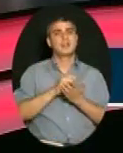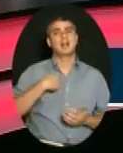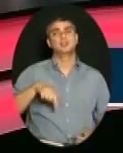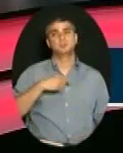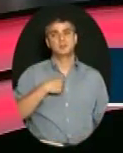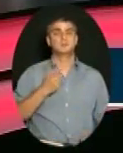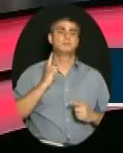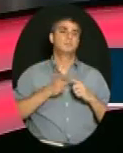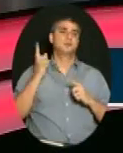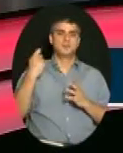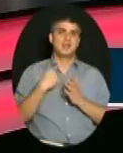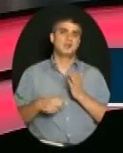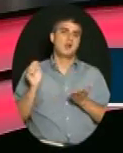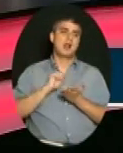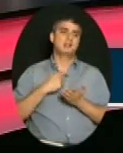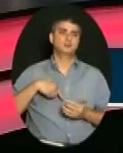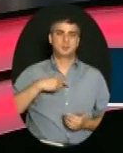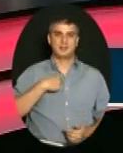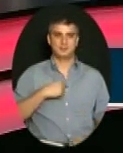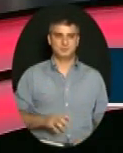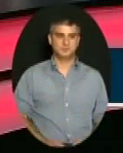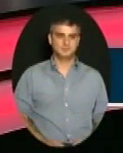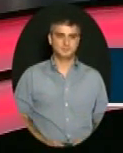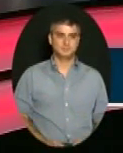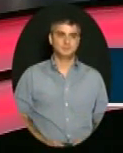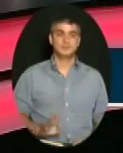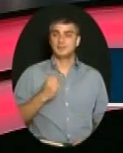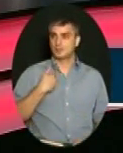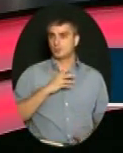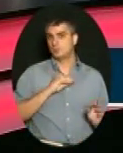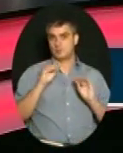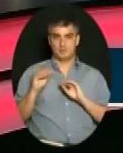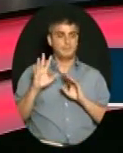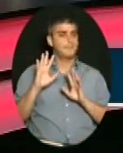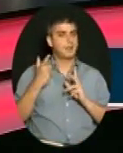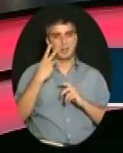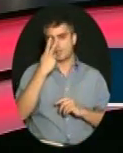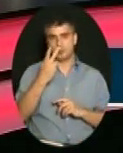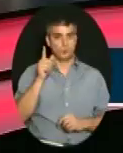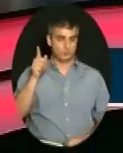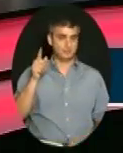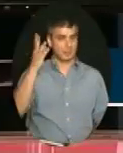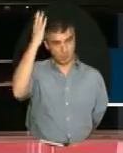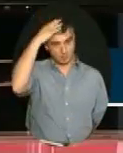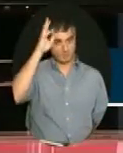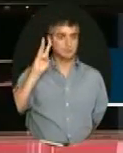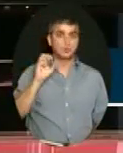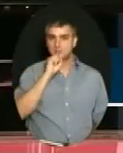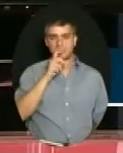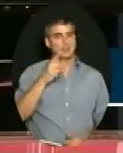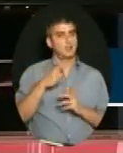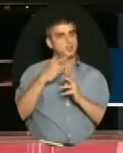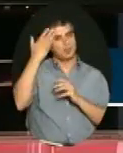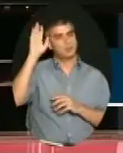רק שזה, בדיוק. Okay. הם קנו את זה על חשבוננו. בסוף זה היה על חשבוננו, כן. Okay. אז אם אנחנו הולכים לעניין הזה, שמה שראו פה אצל אולמרט ושולה היה